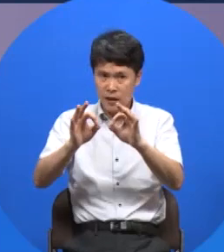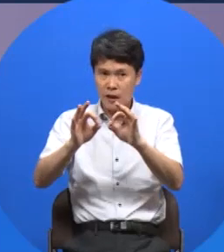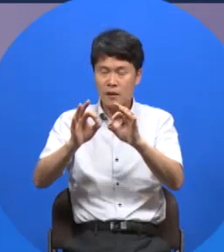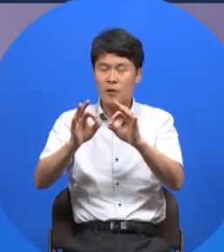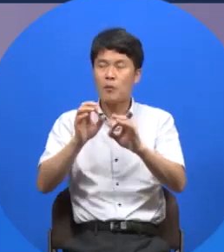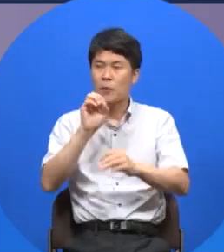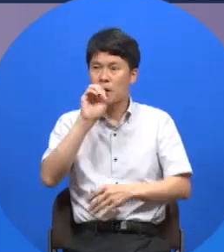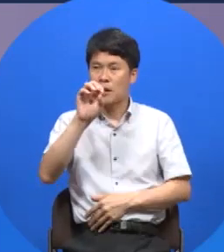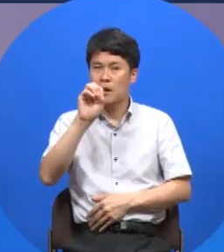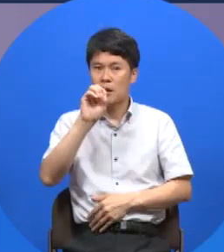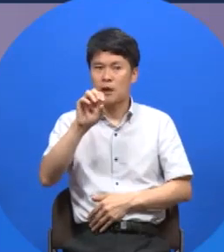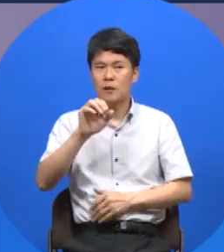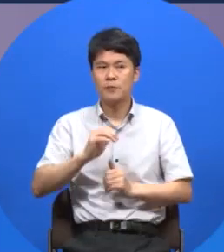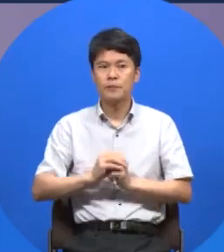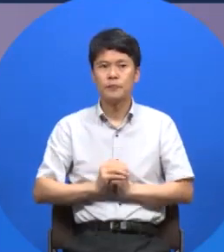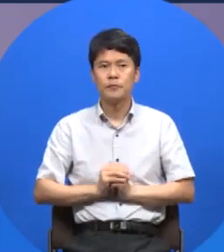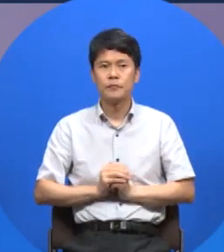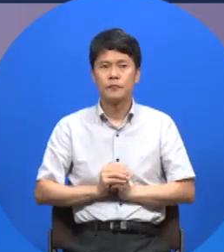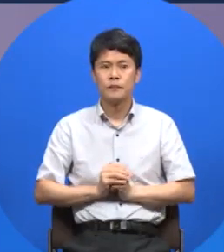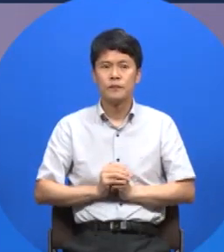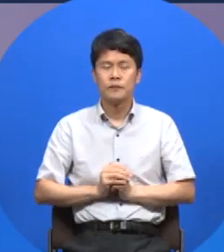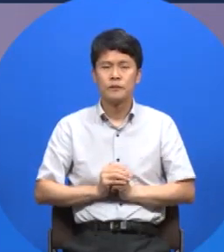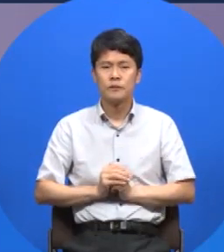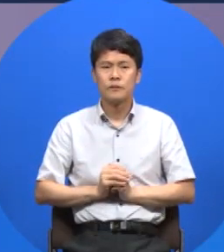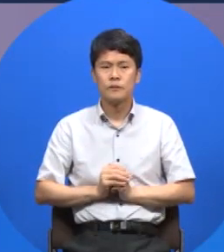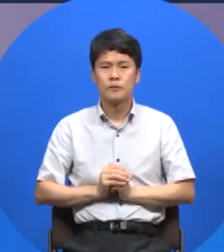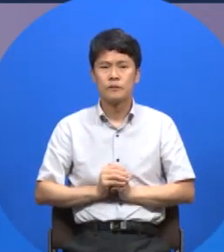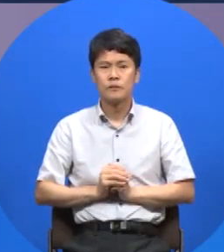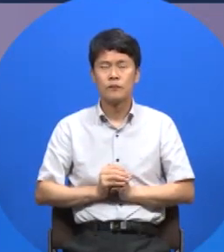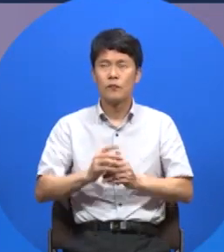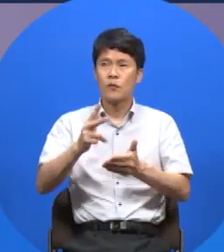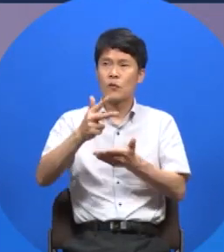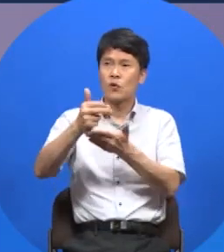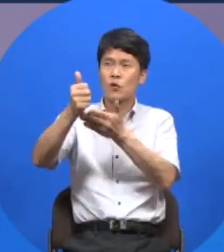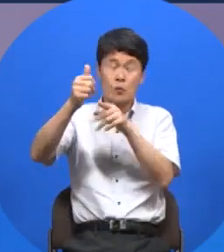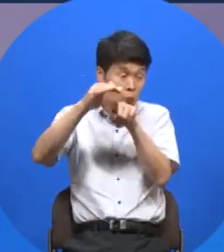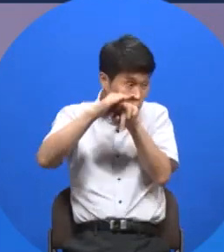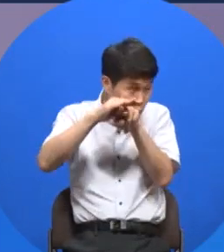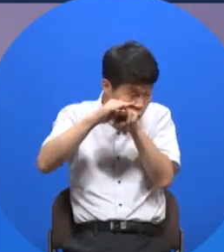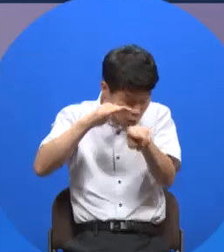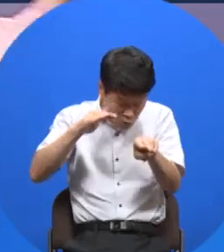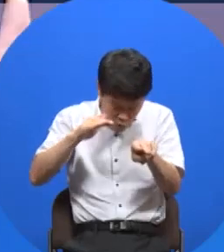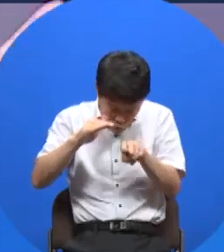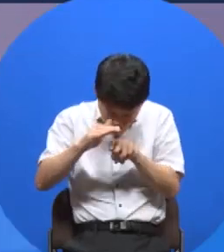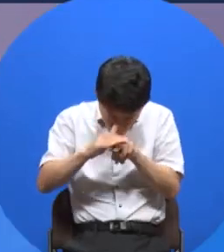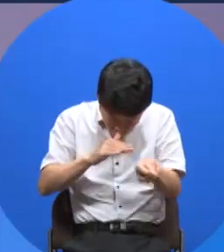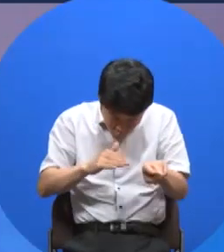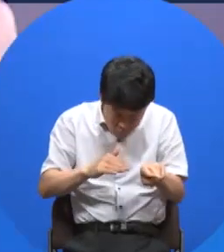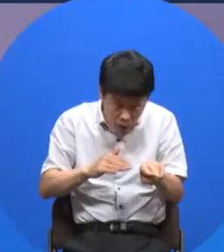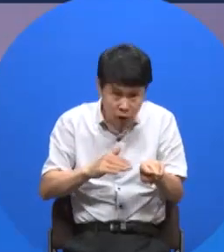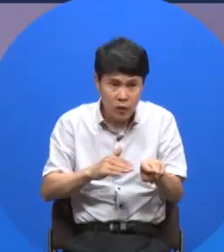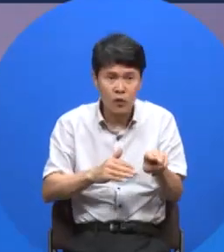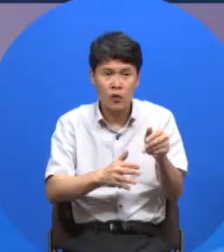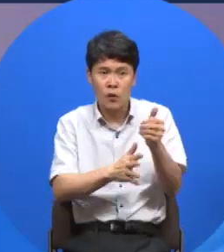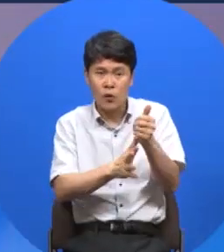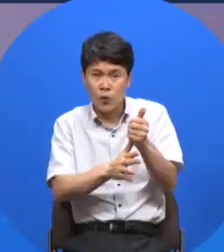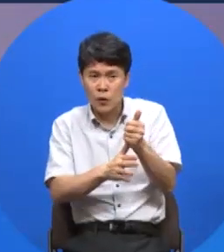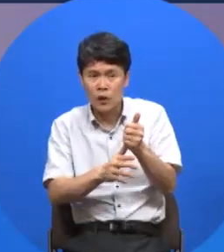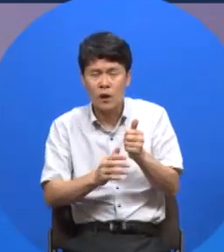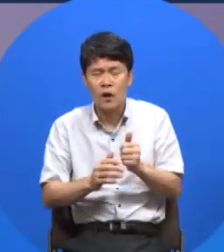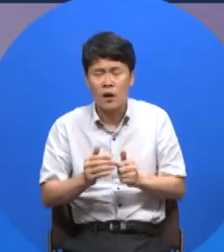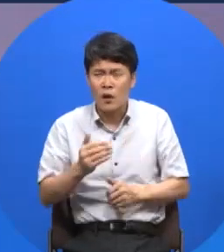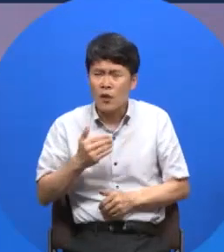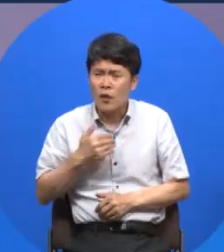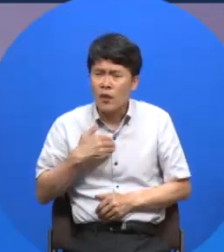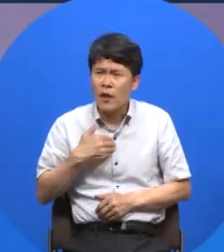바라보겠다 하였나이다. 자, 주님을 피해서 지금 도망가던 요나, 그 요나가